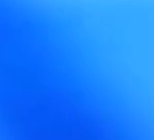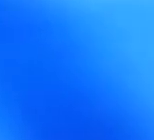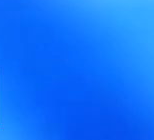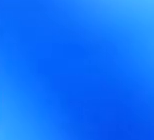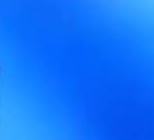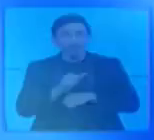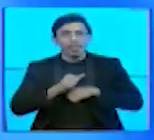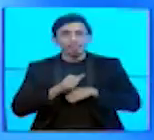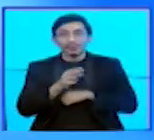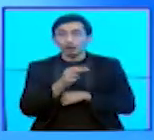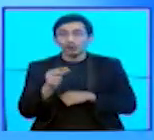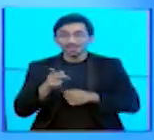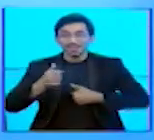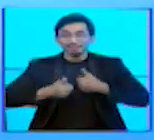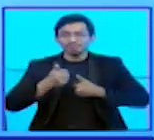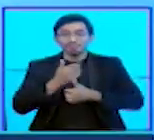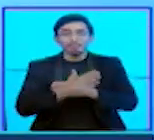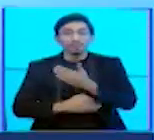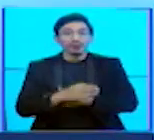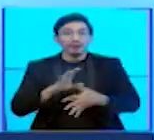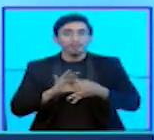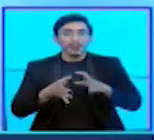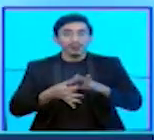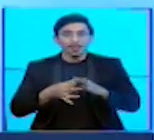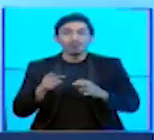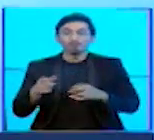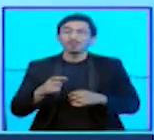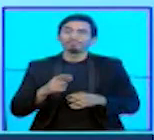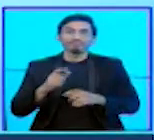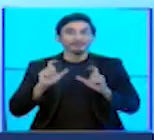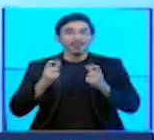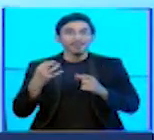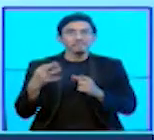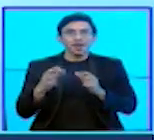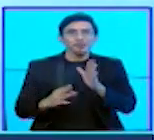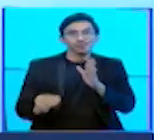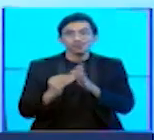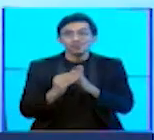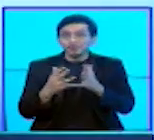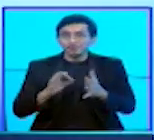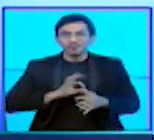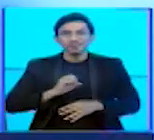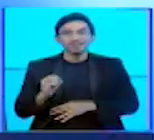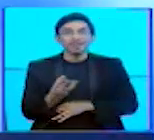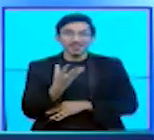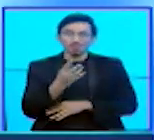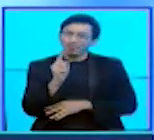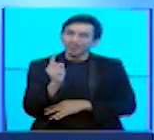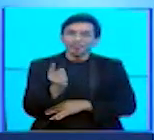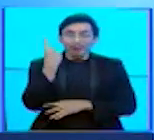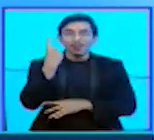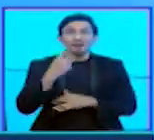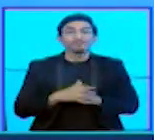Pemirsa, kontingen Indonesia di ajang Paralimpiade mencatatkan sejarah dengan meraih medali emas untuk pertama kalinya di ajang pesta